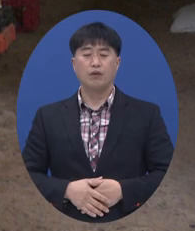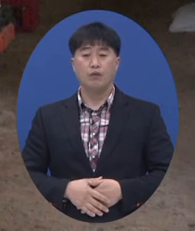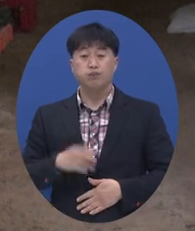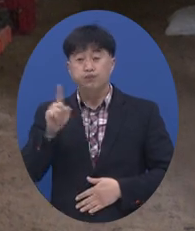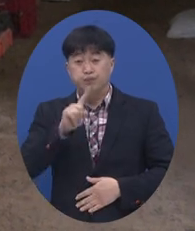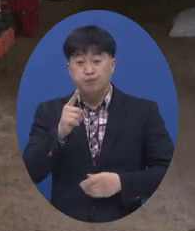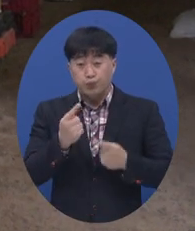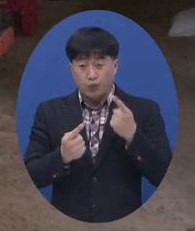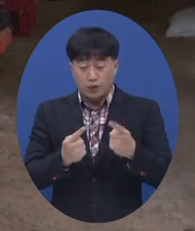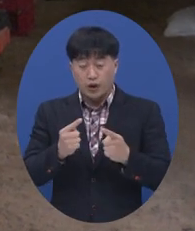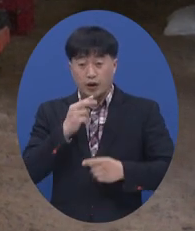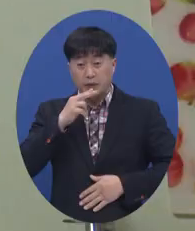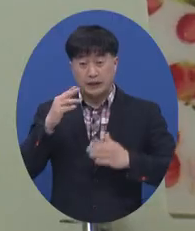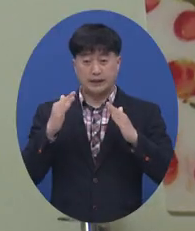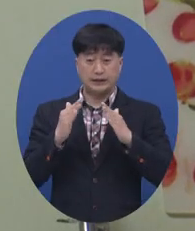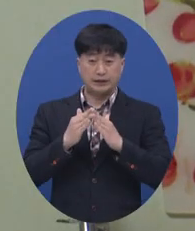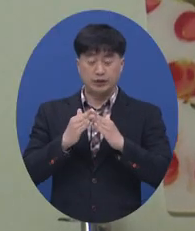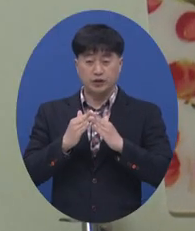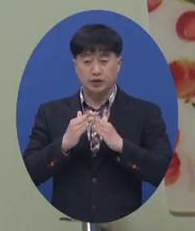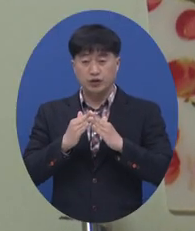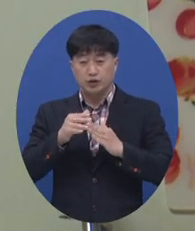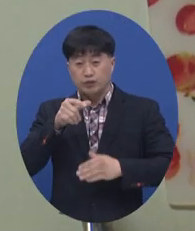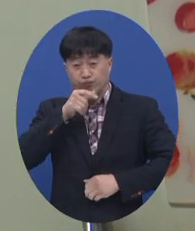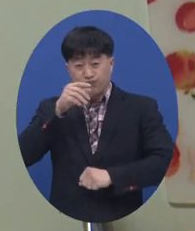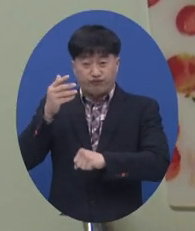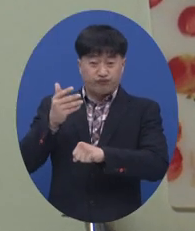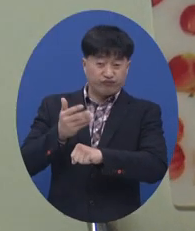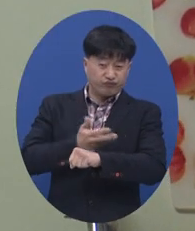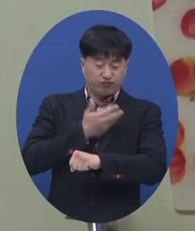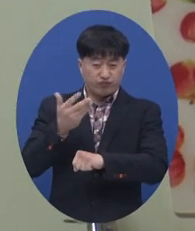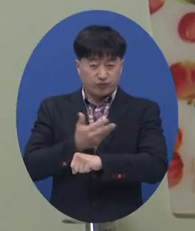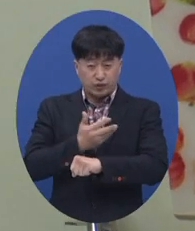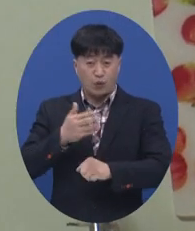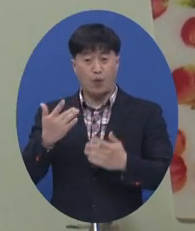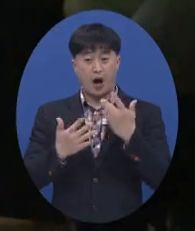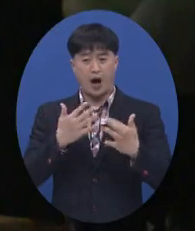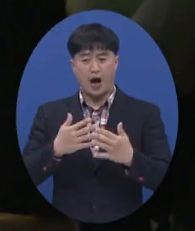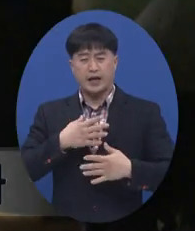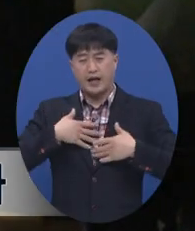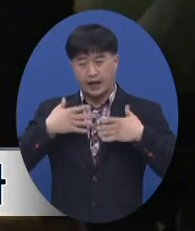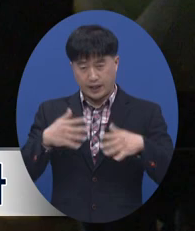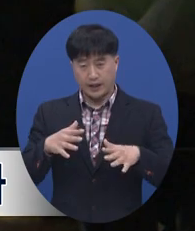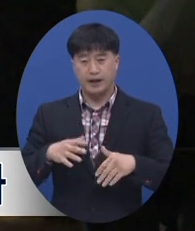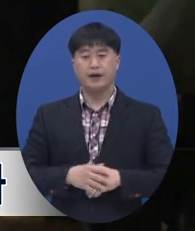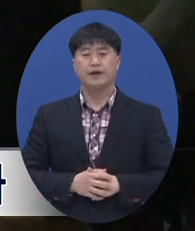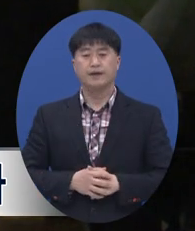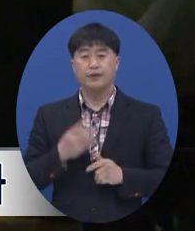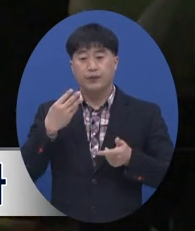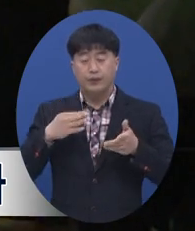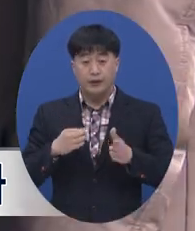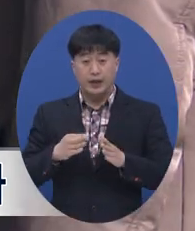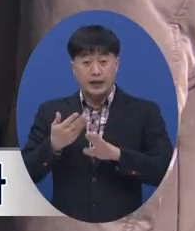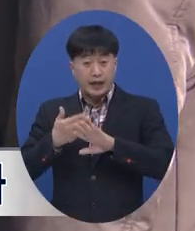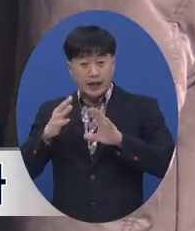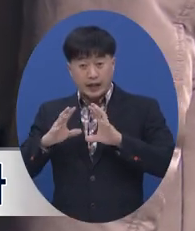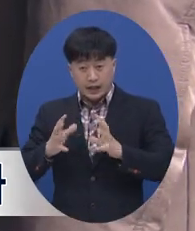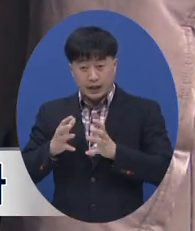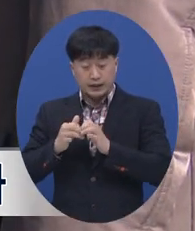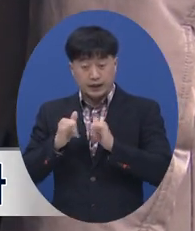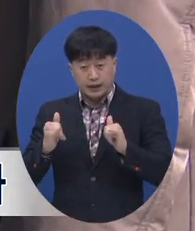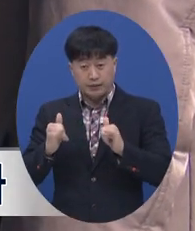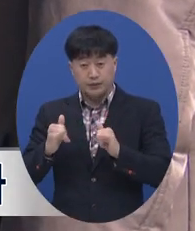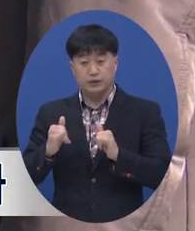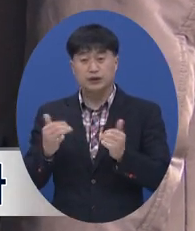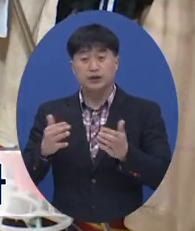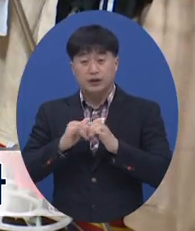무엇보다 비닐 하우스 숙소는 수애 나 화재 등 재난에 취약한 구조입니다 경기도가 이주노동자 죽어 실태 조사에